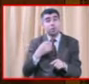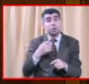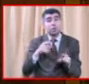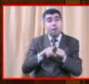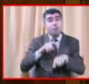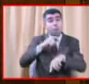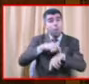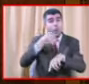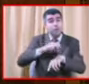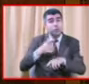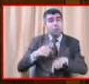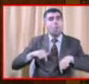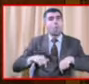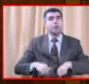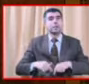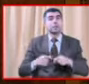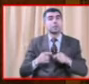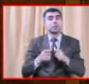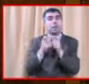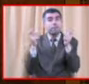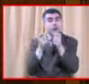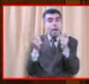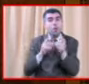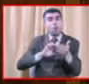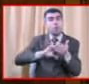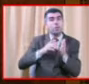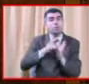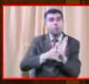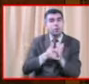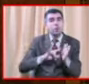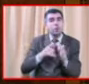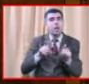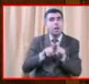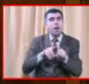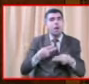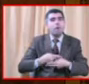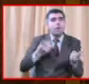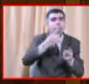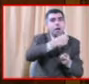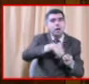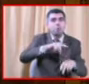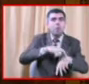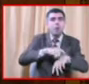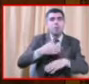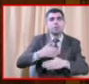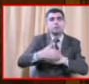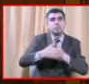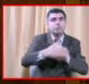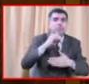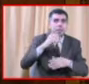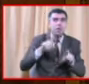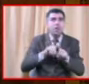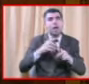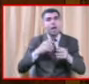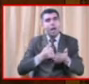الوقت للسيد وزير التجهيز ربما باش يجي يعرض عليكم الاتخاذات اللي غتاخذ وغادي يكون عنده الوقت باش تكون عنده